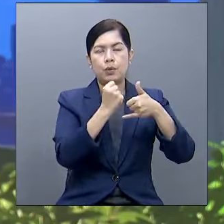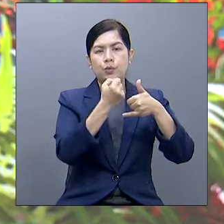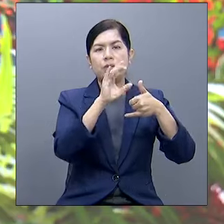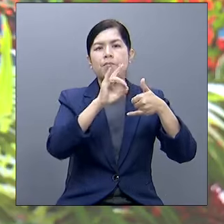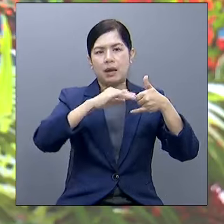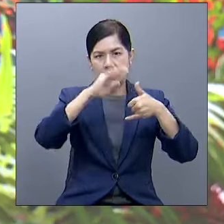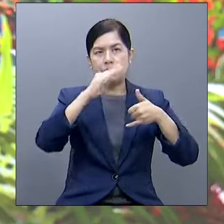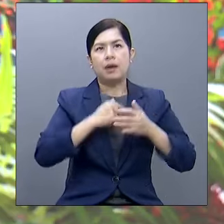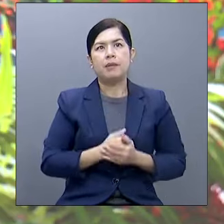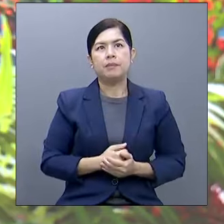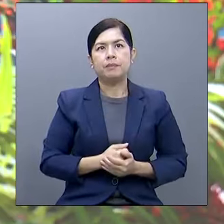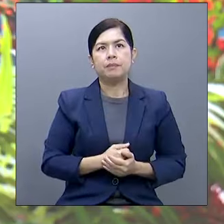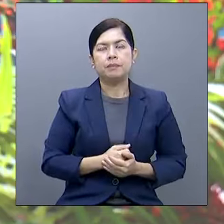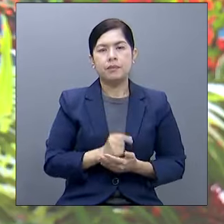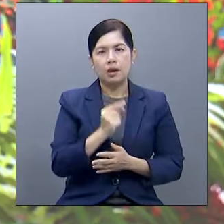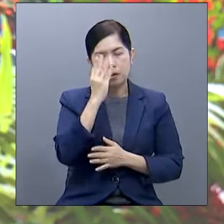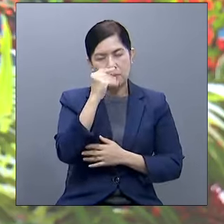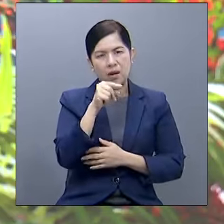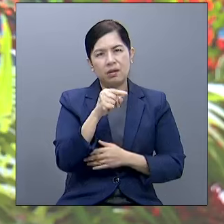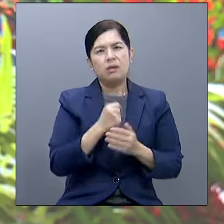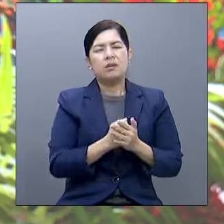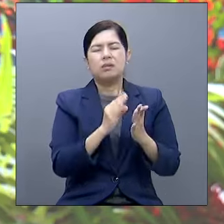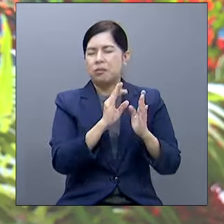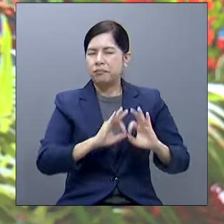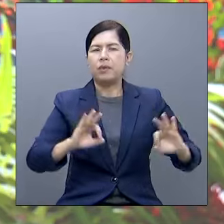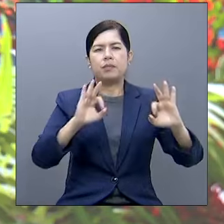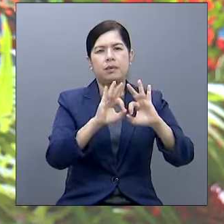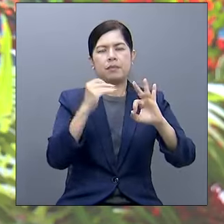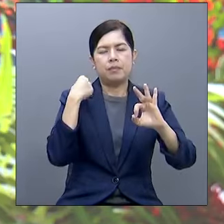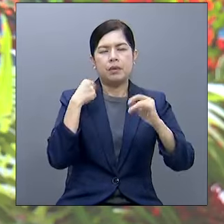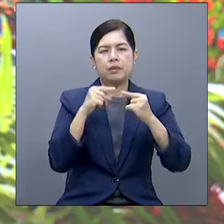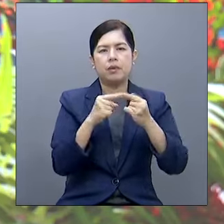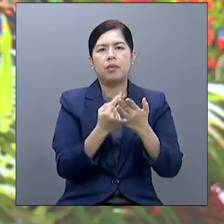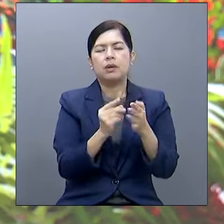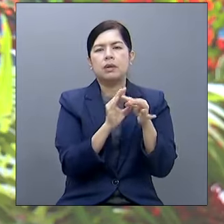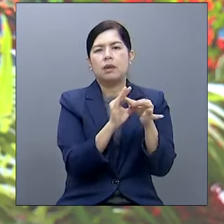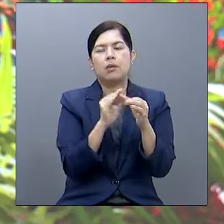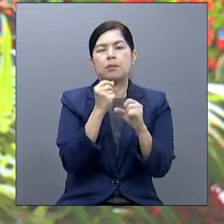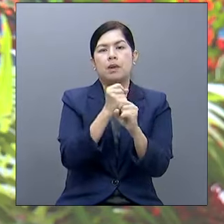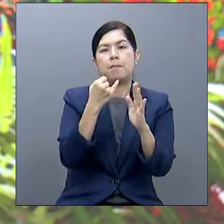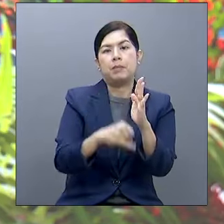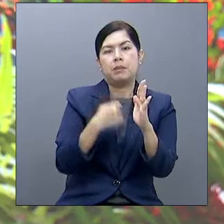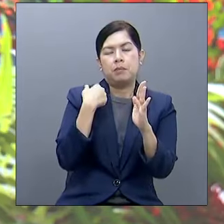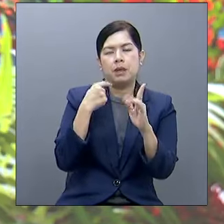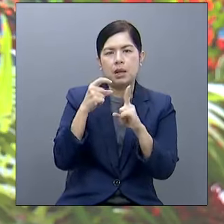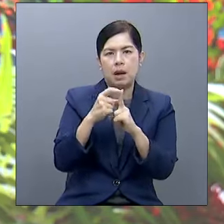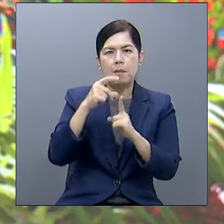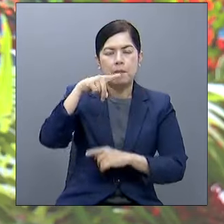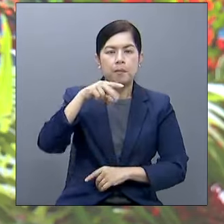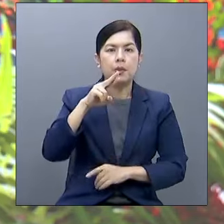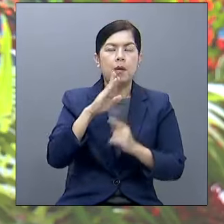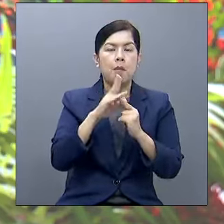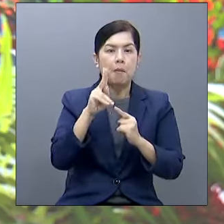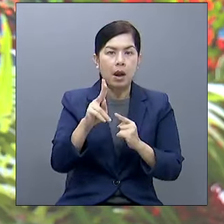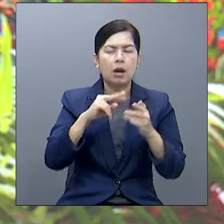งหน้าพ่อแม่ของเธอไว ้ไม่คุ้มหรอกครับนะ ค่ะนี่แหละค่ะคุณผู้ชมเรื่องของนิยามของการพรากผู้เยาว์นะถึงแม้ว่าจะสมยอมคุณผู้ชม